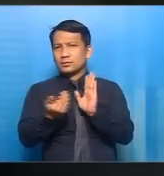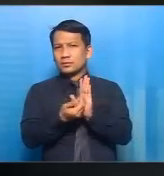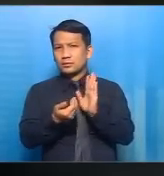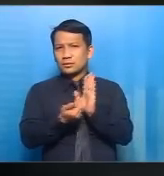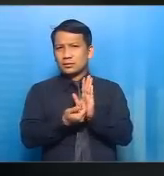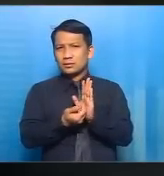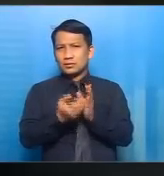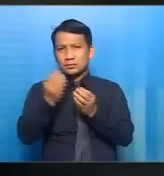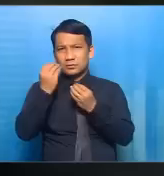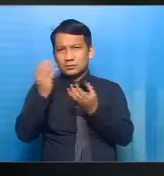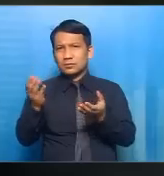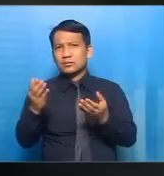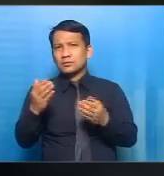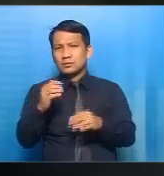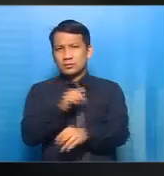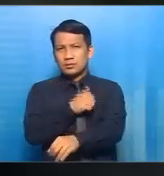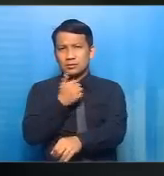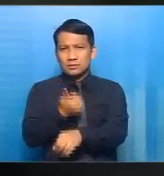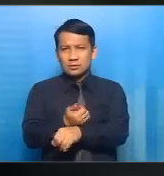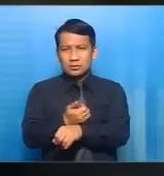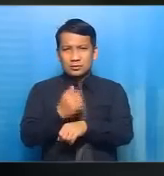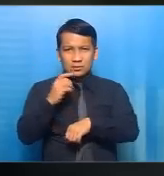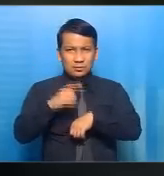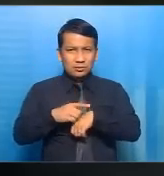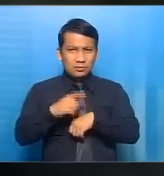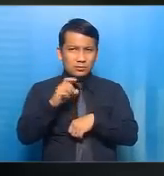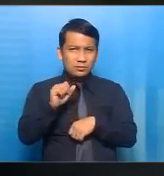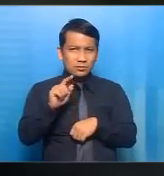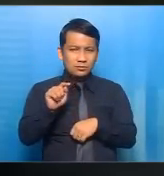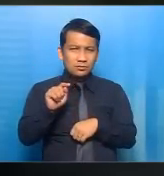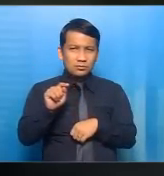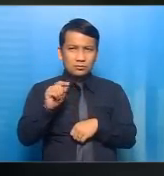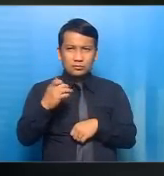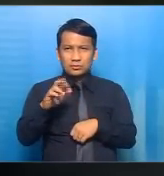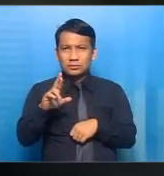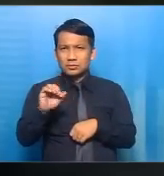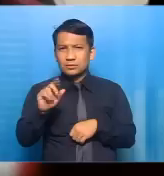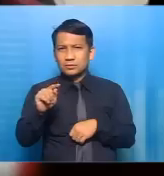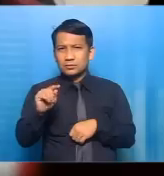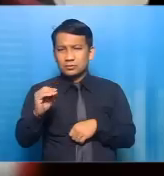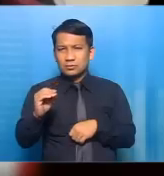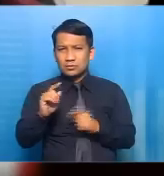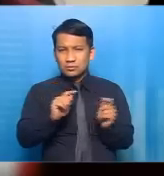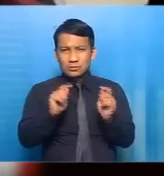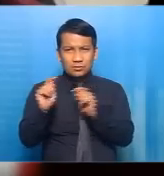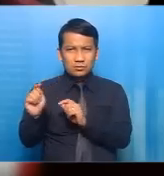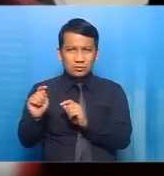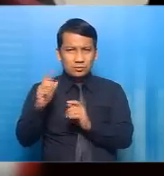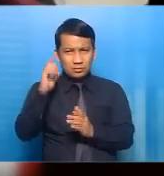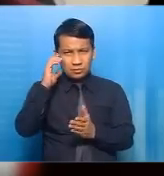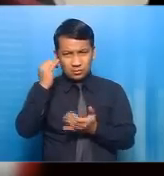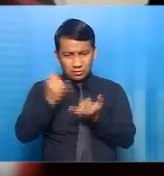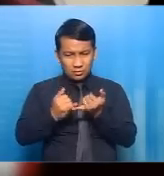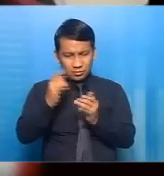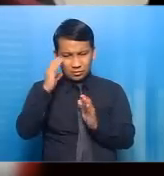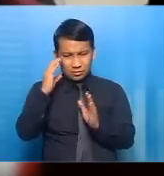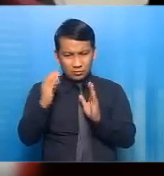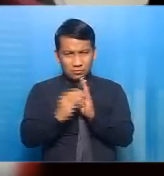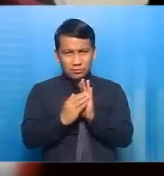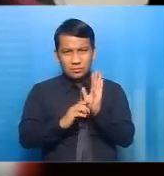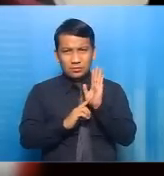patunay na autorisado pag-duty niya sa Santo Cristo Binondo Outpost. po yung huling litrato niya bago si